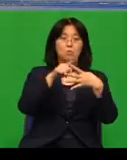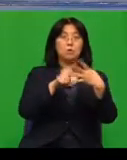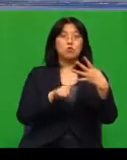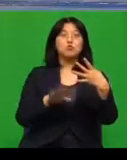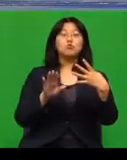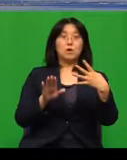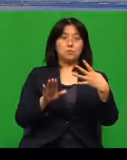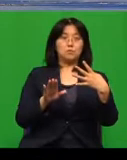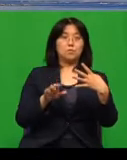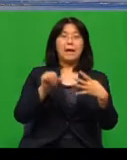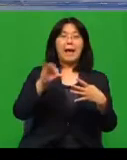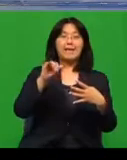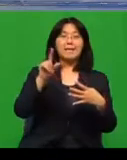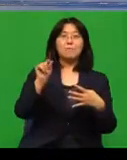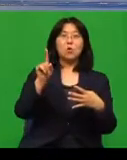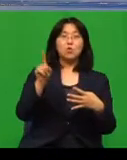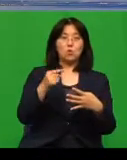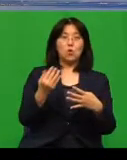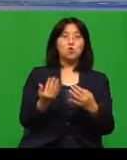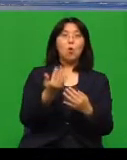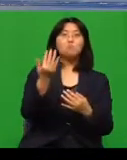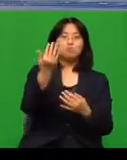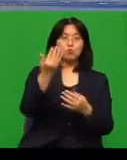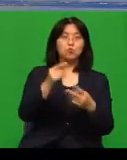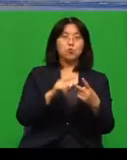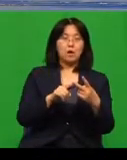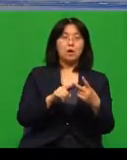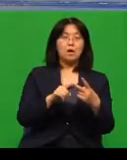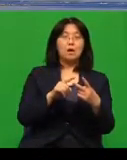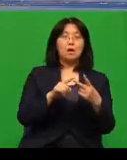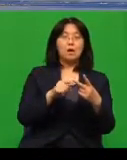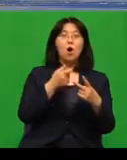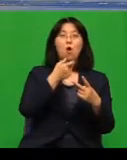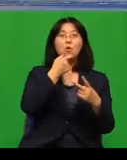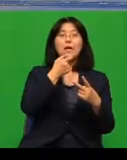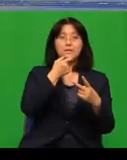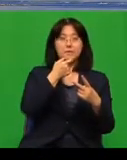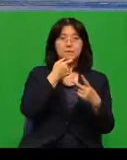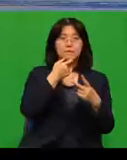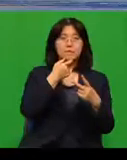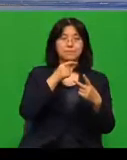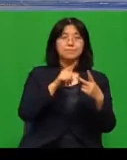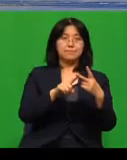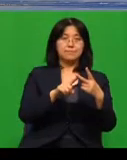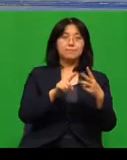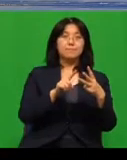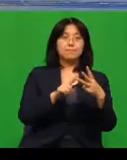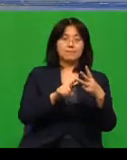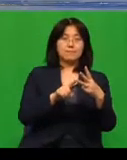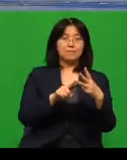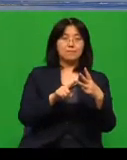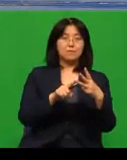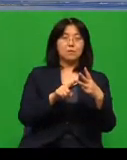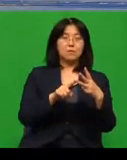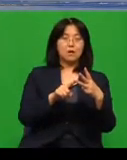が、愛物昆布さんとか、お菓子の引き網高月堂、それから増し作